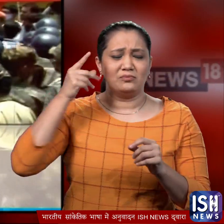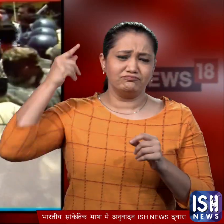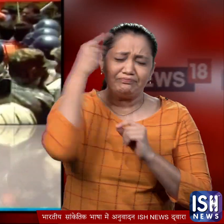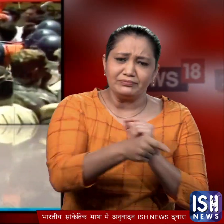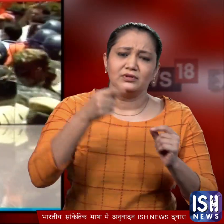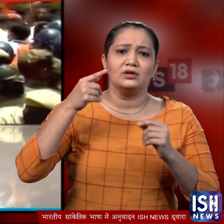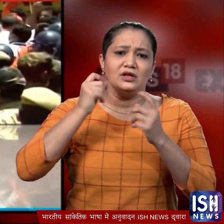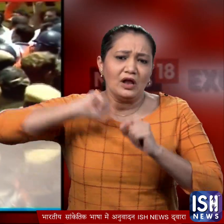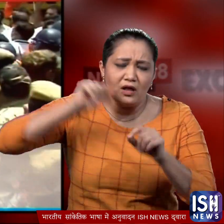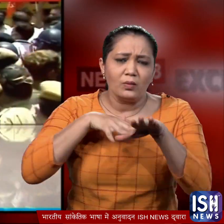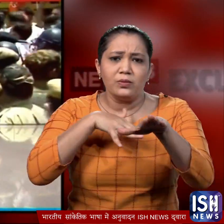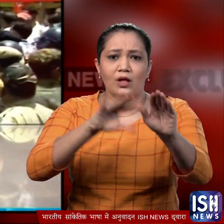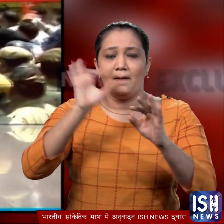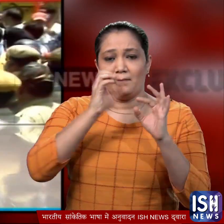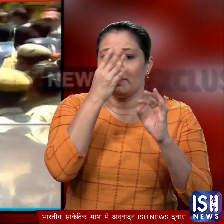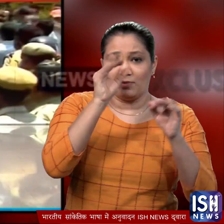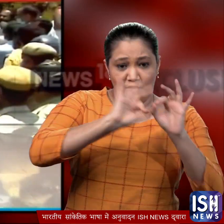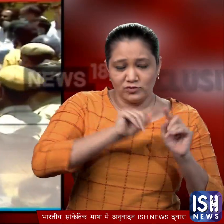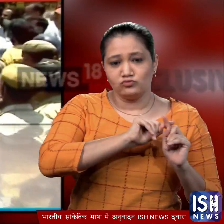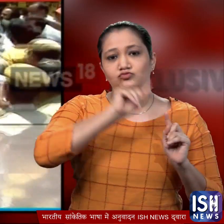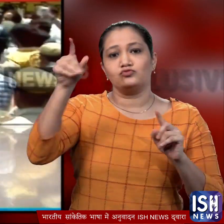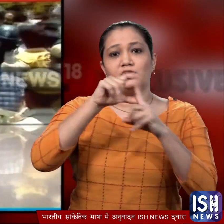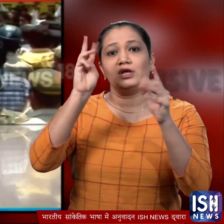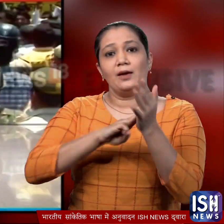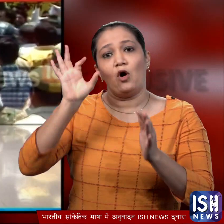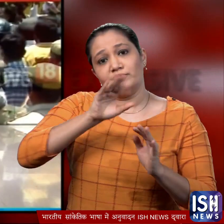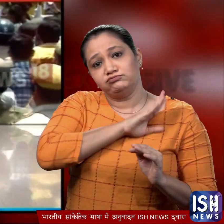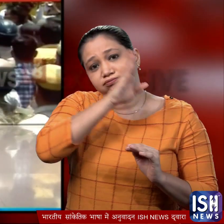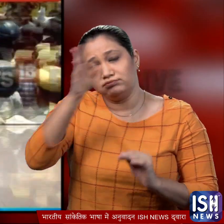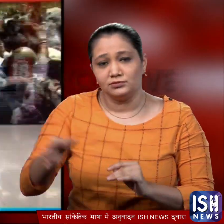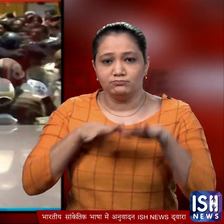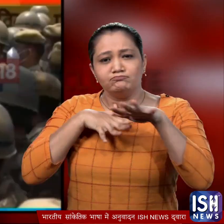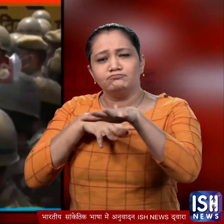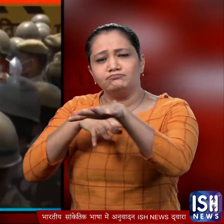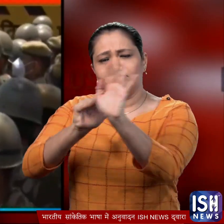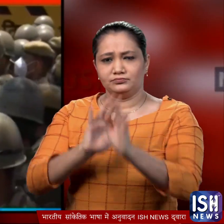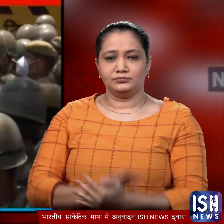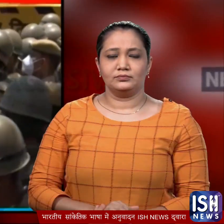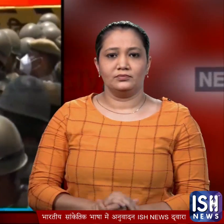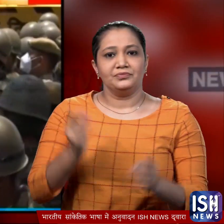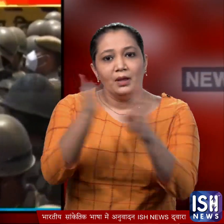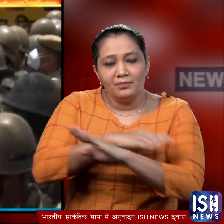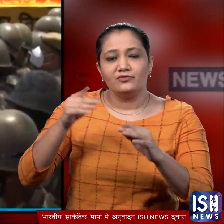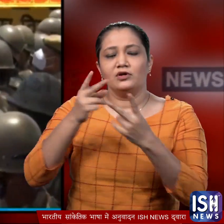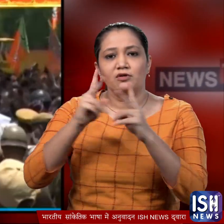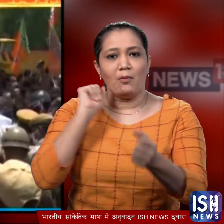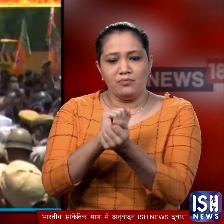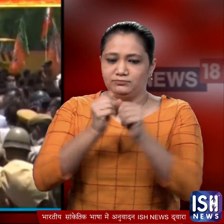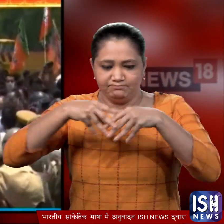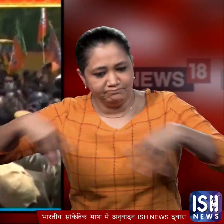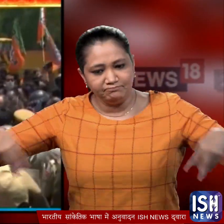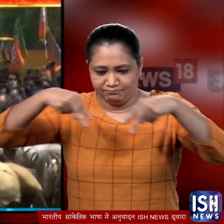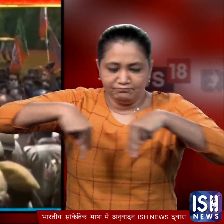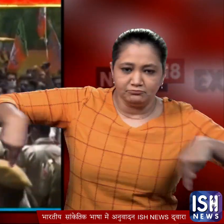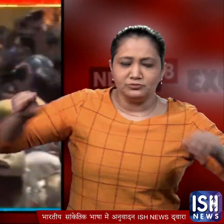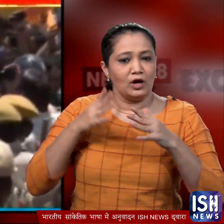एक रैली भी निकाली, जो बीजेपी दफ्तर से शुरू होकर डीएम के दफ्तर तक पहुंची। जहां पहले से मौजूद पुलिस ने उन्हें रोक